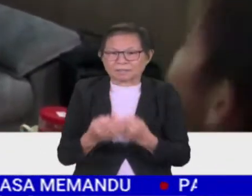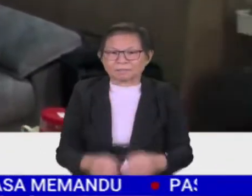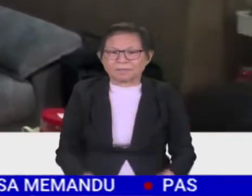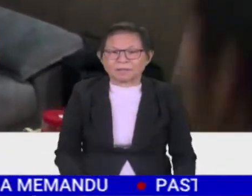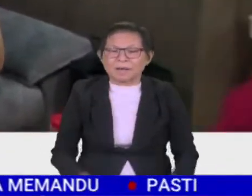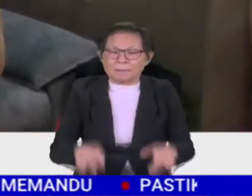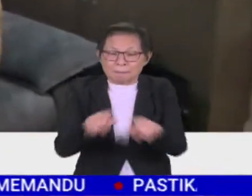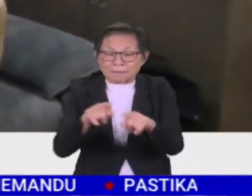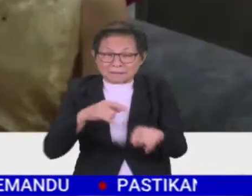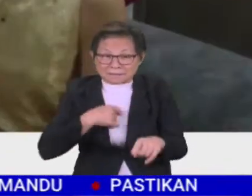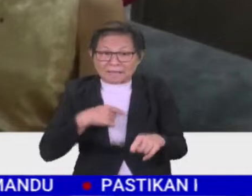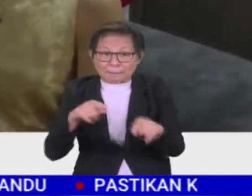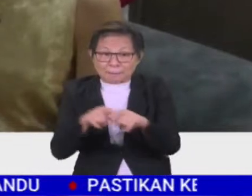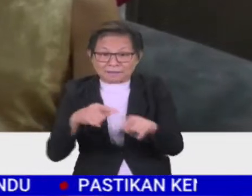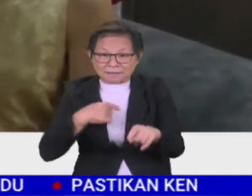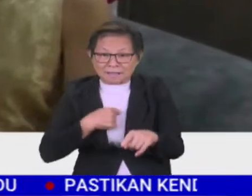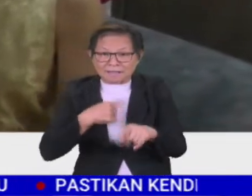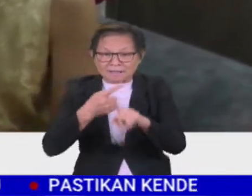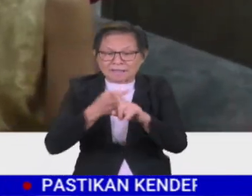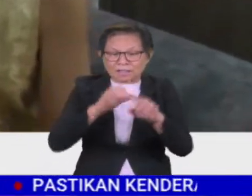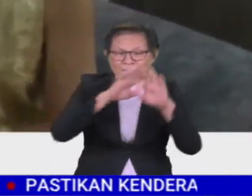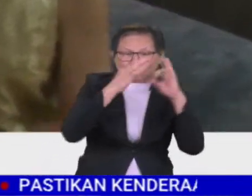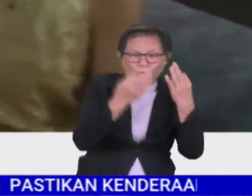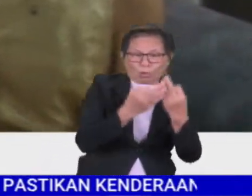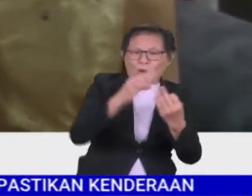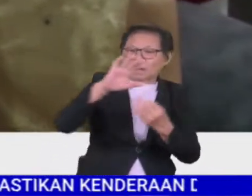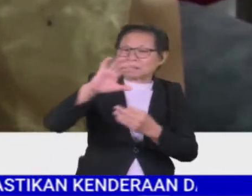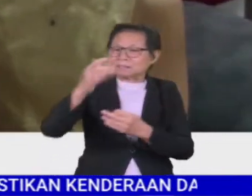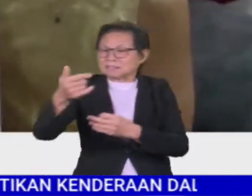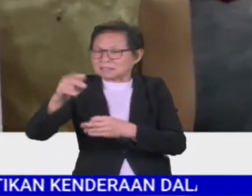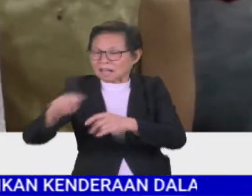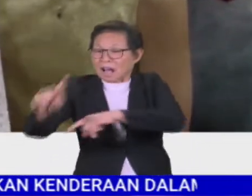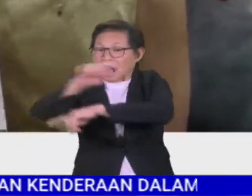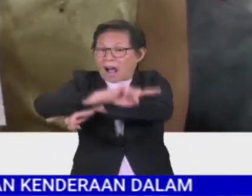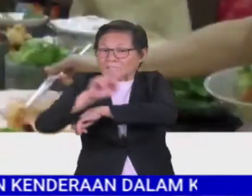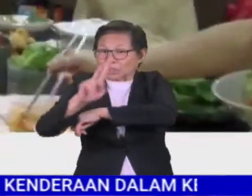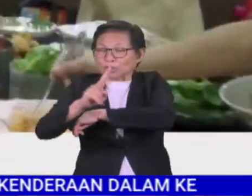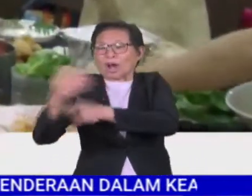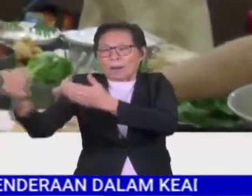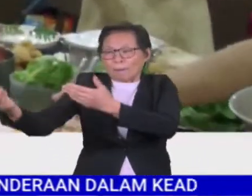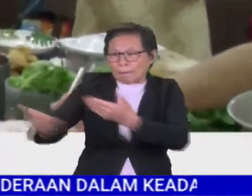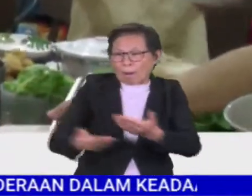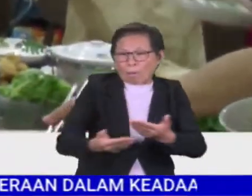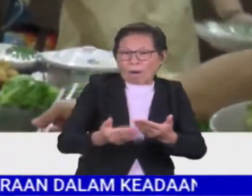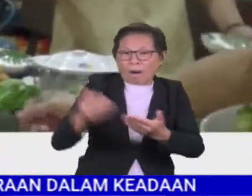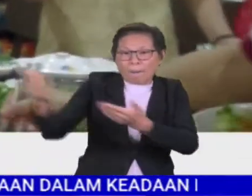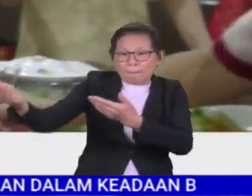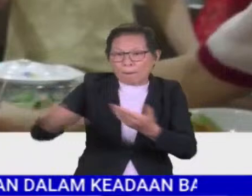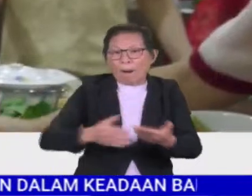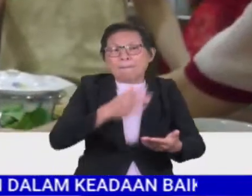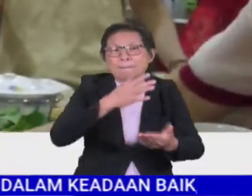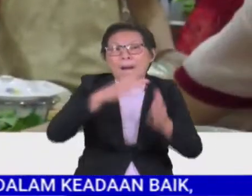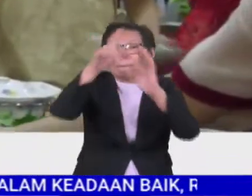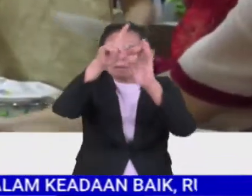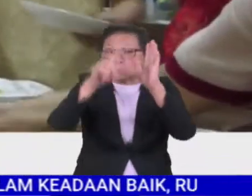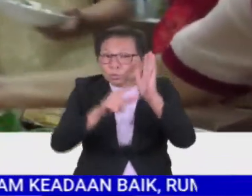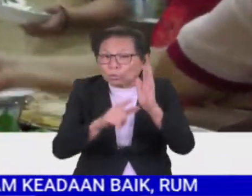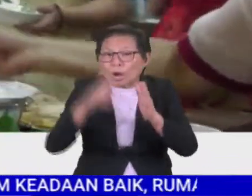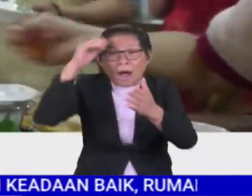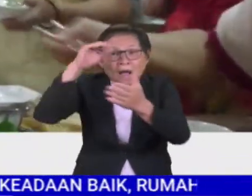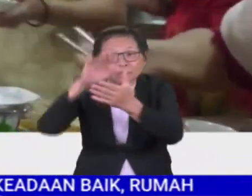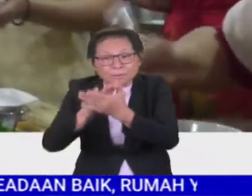macam saya Saya mencari keluarga hari kedua saya itulah saya bawa mentua